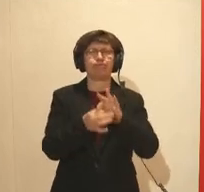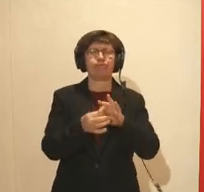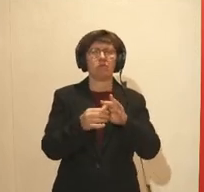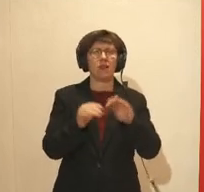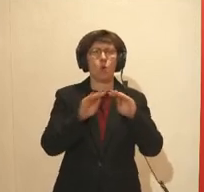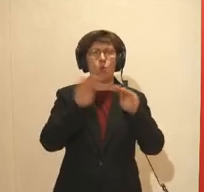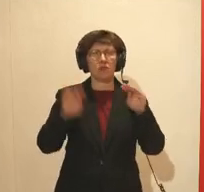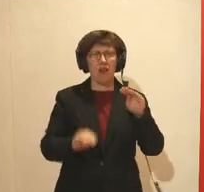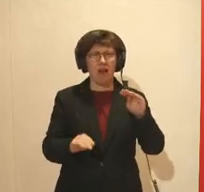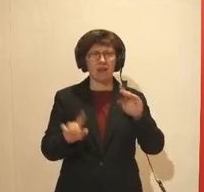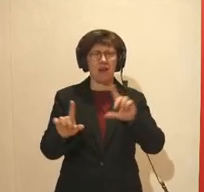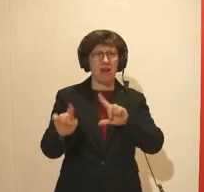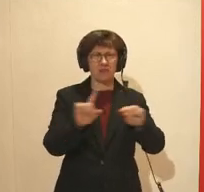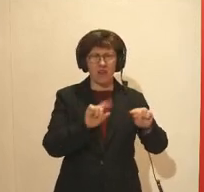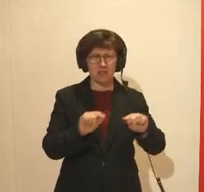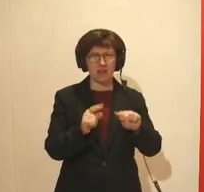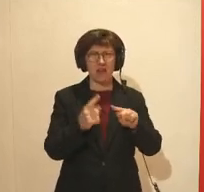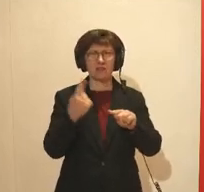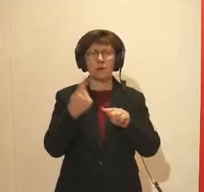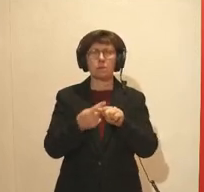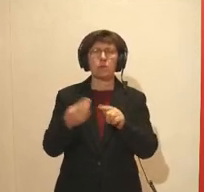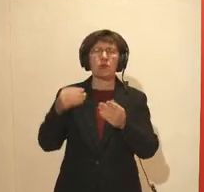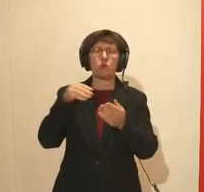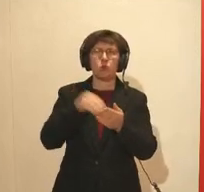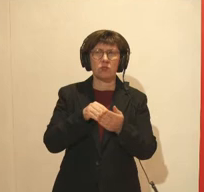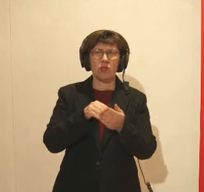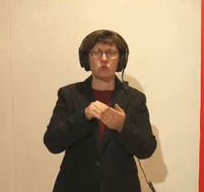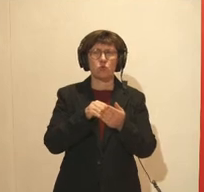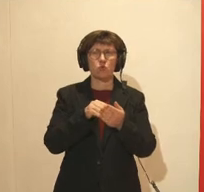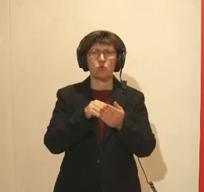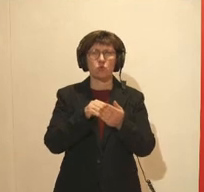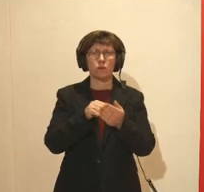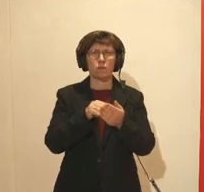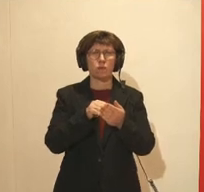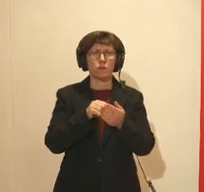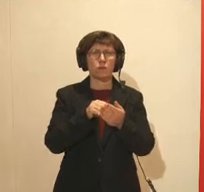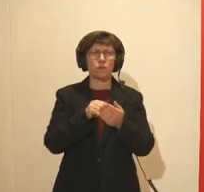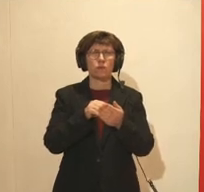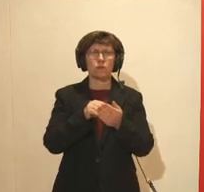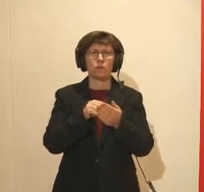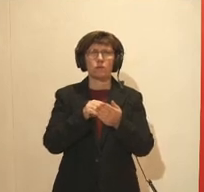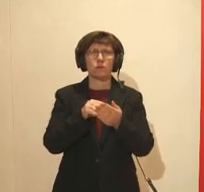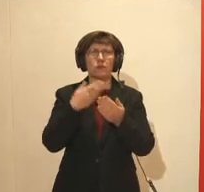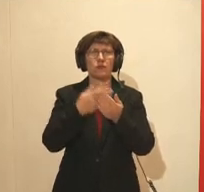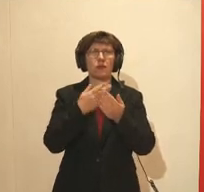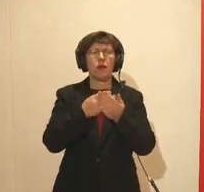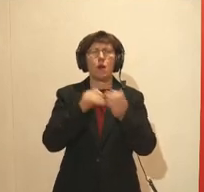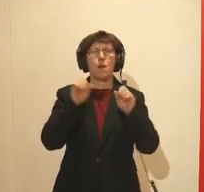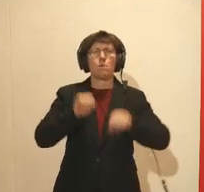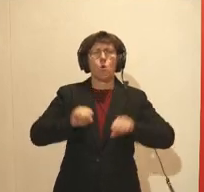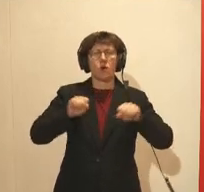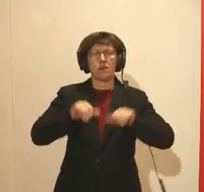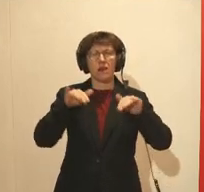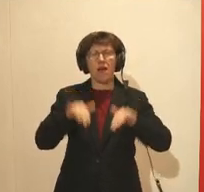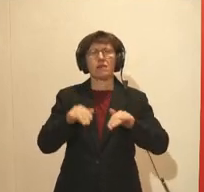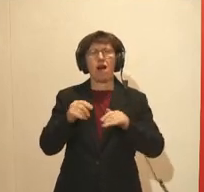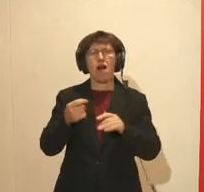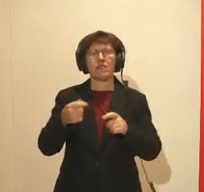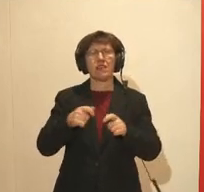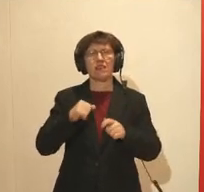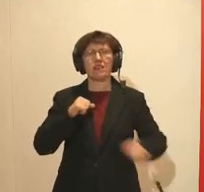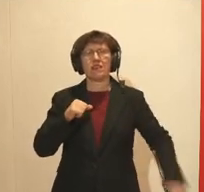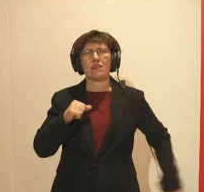halten und so den möglichkeiten das was warum muss